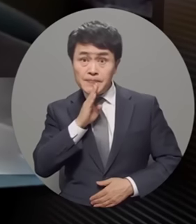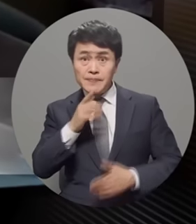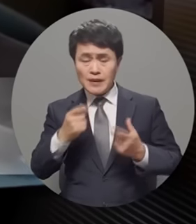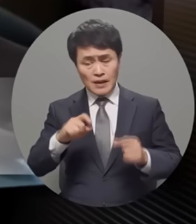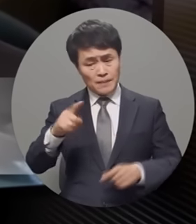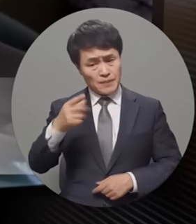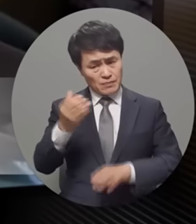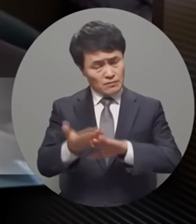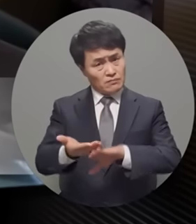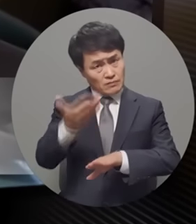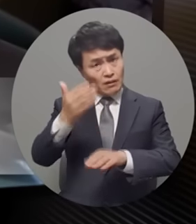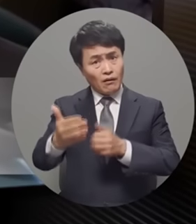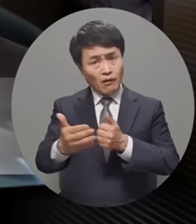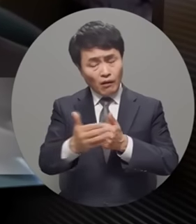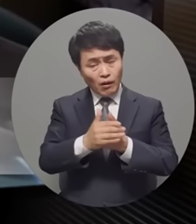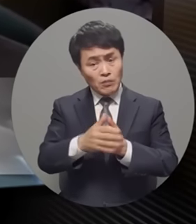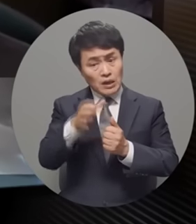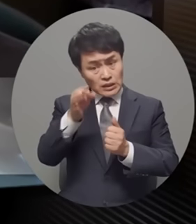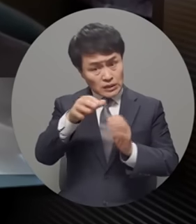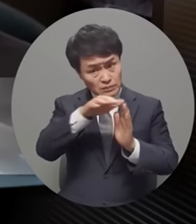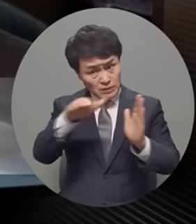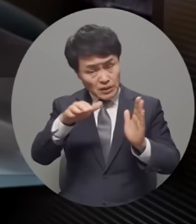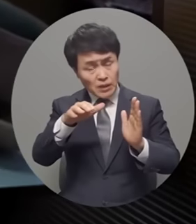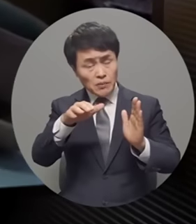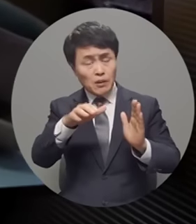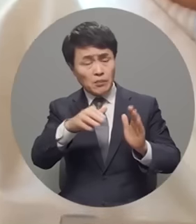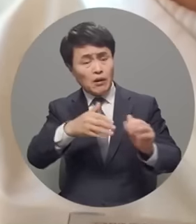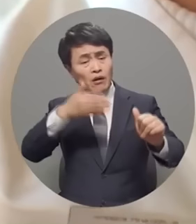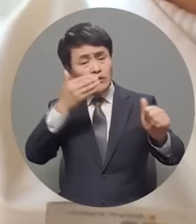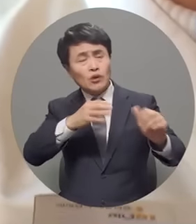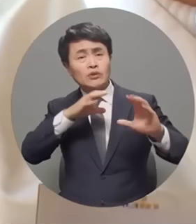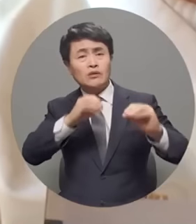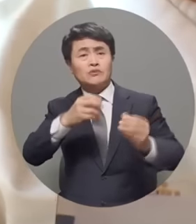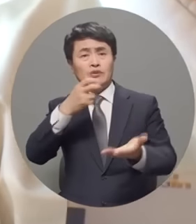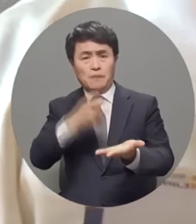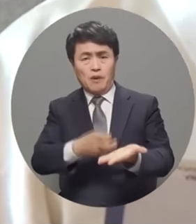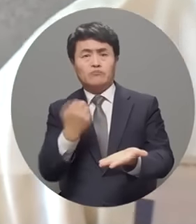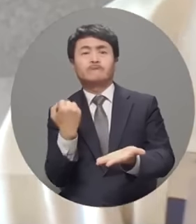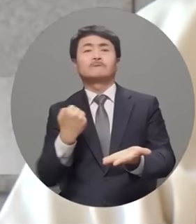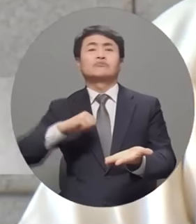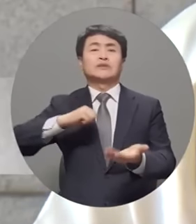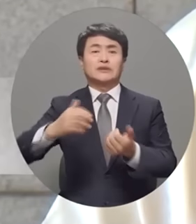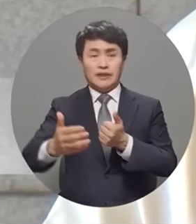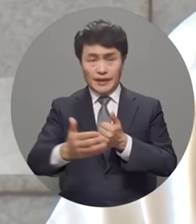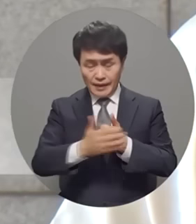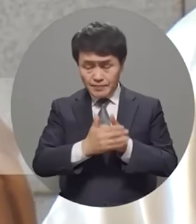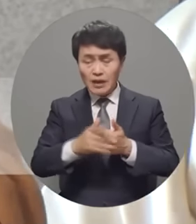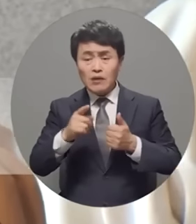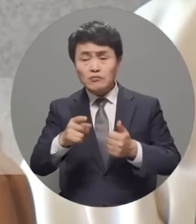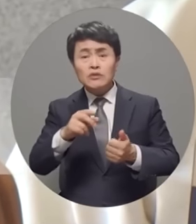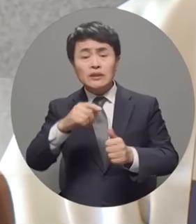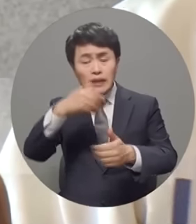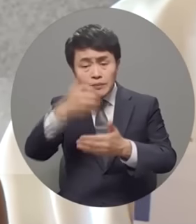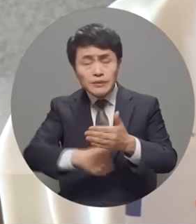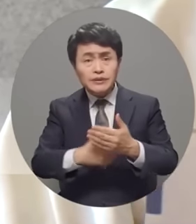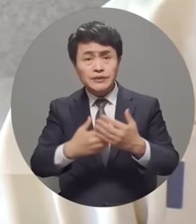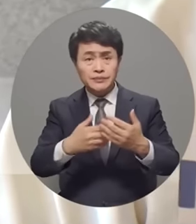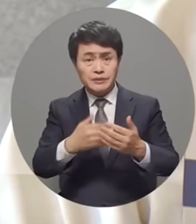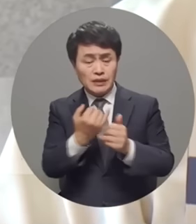원을 넘었으니 금액 기준으로는 청탁금지법 위반입니다. 남는 쟁점은 직무 관련성입니다. 최 목사는